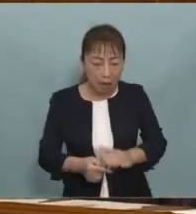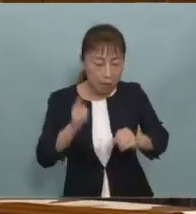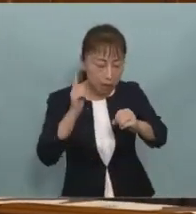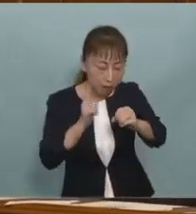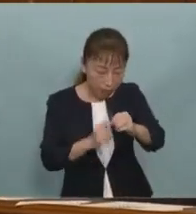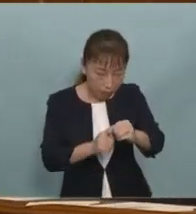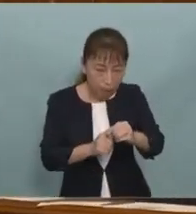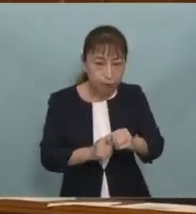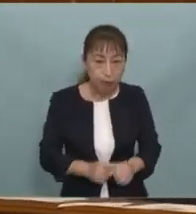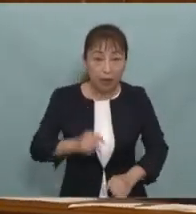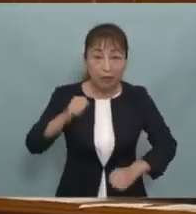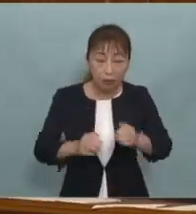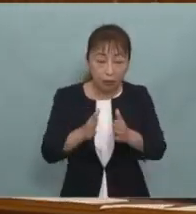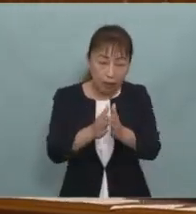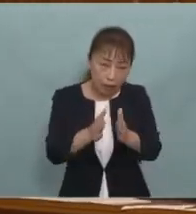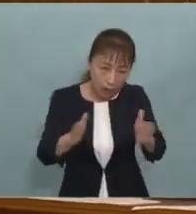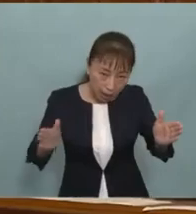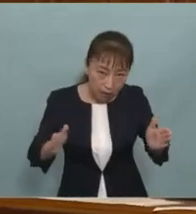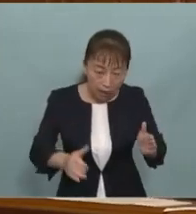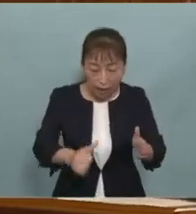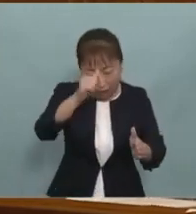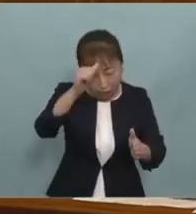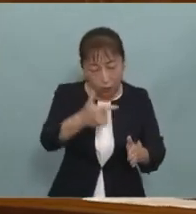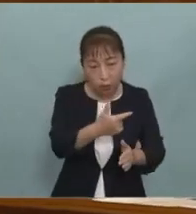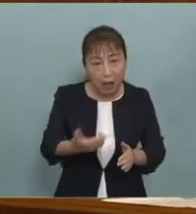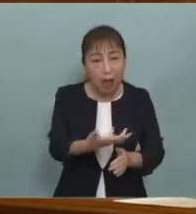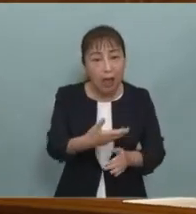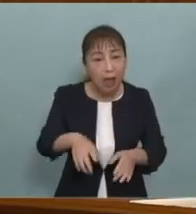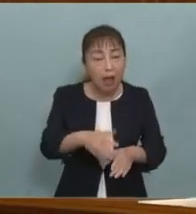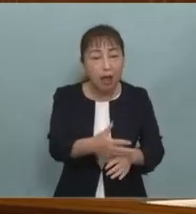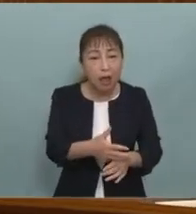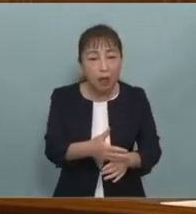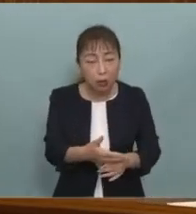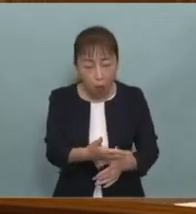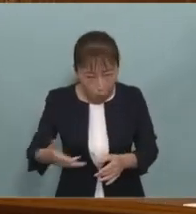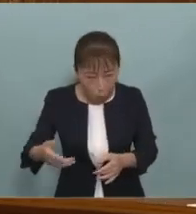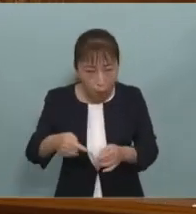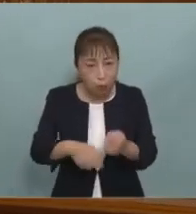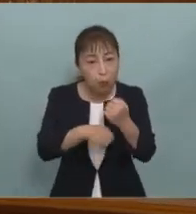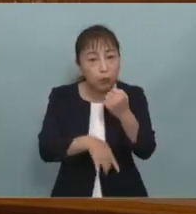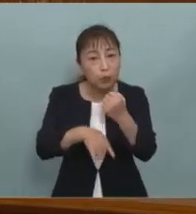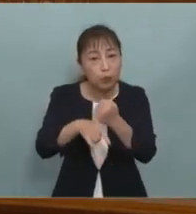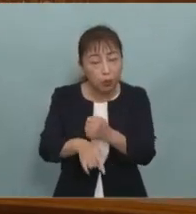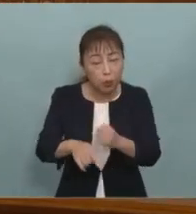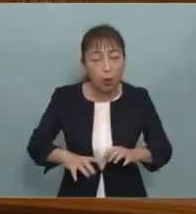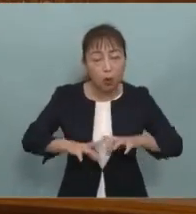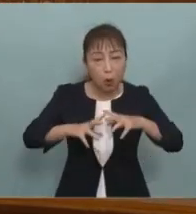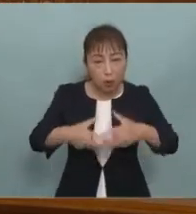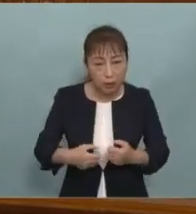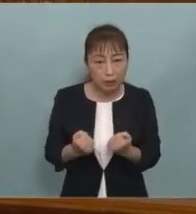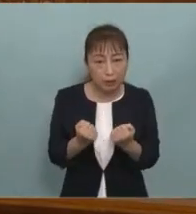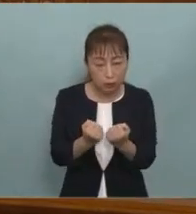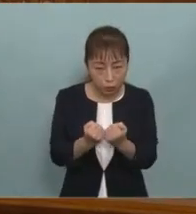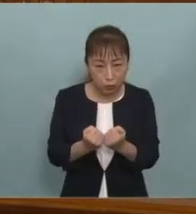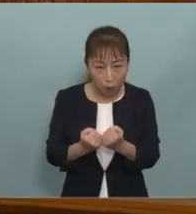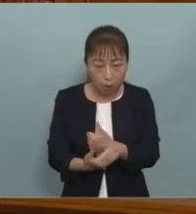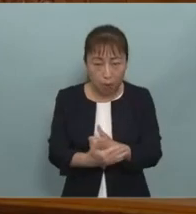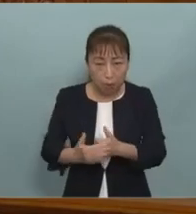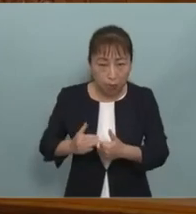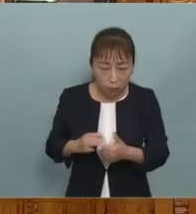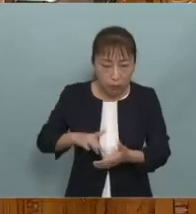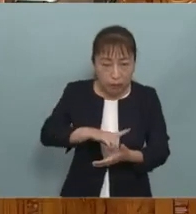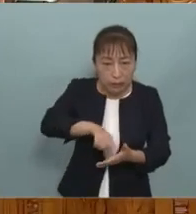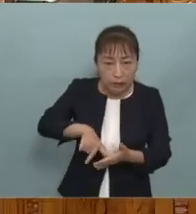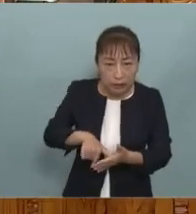たインド太平洋というビジョンのもと法の支配に基づく国際秩序を検事し地域の安全と